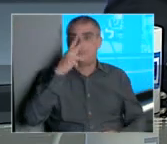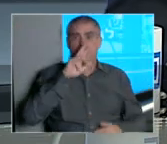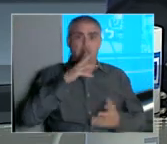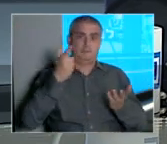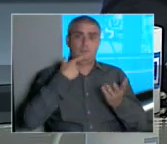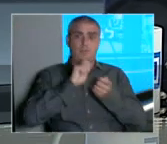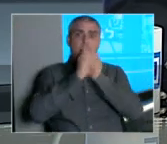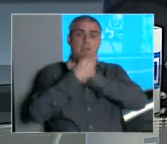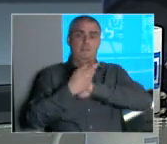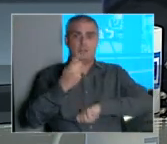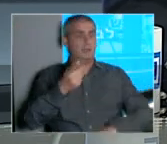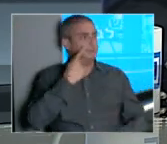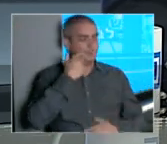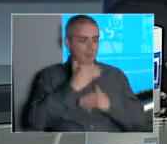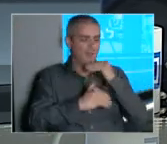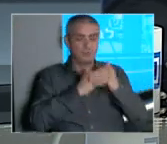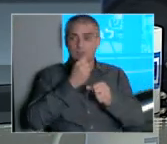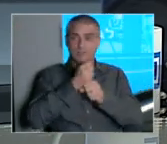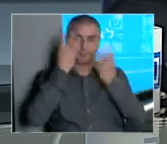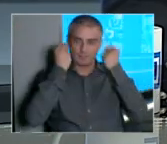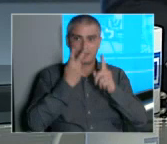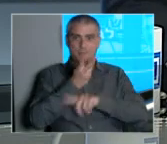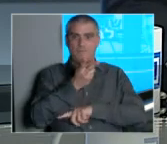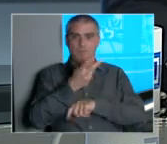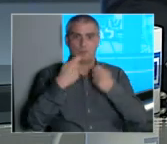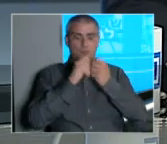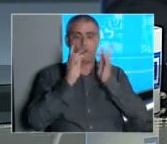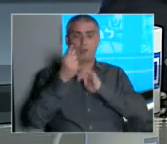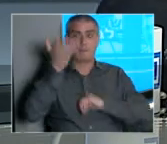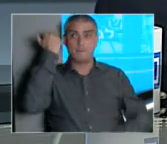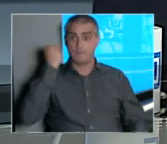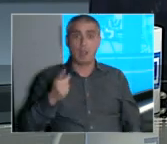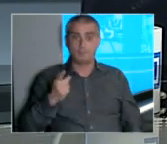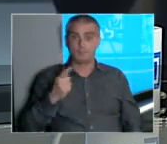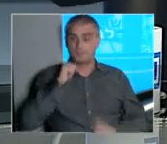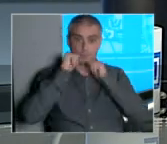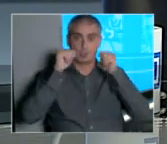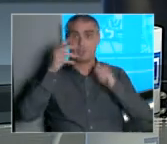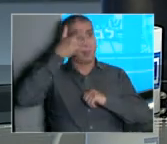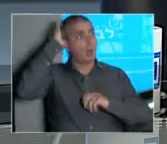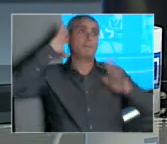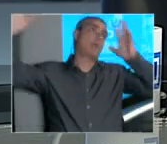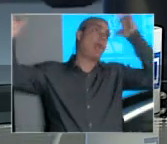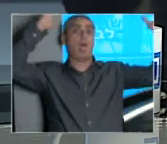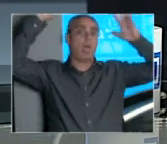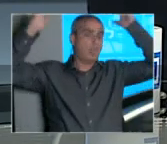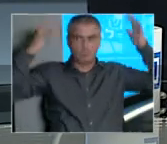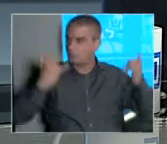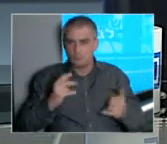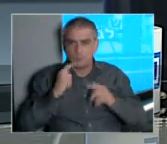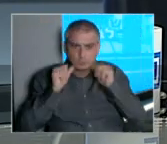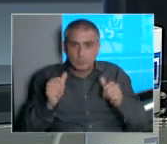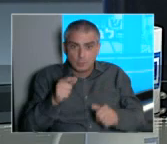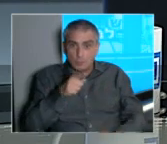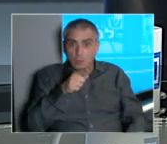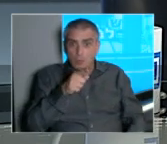לך המרה. תשים לב לאבולוציה שהנציגים החרדים עברו בהתייחסות לאויבים שלהם. פעם היו צועקים, לפיד, גבעל, זה גבעל. היום מה הם צועקים?